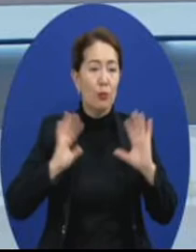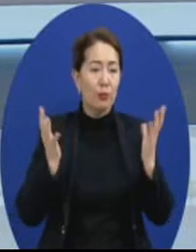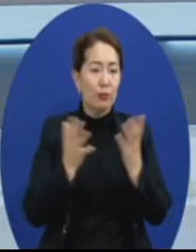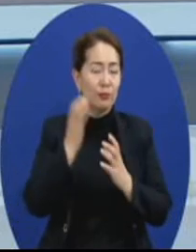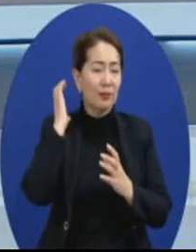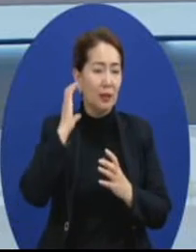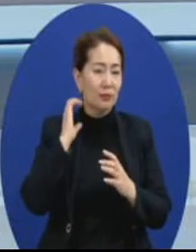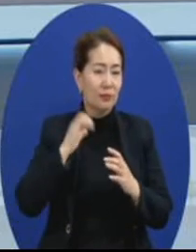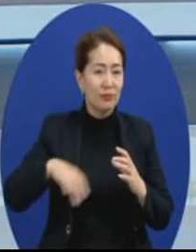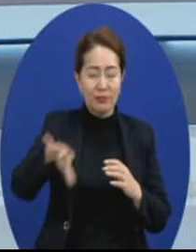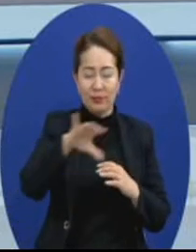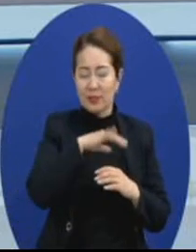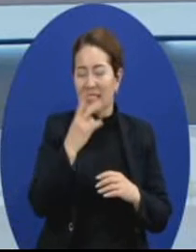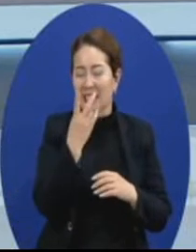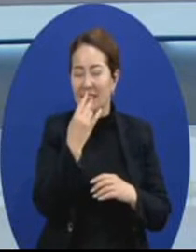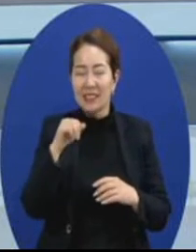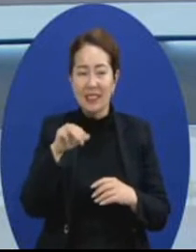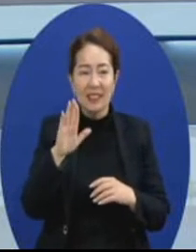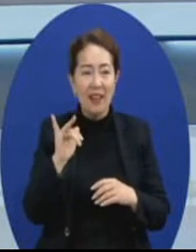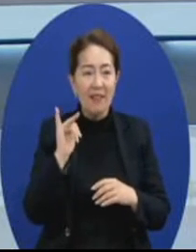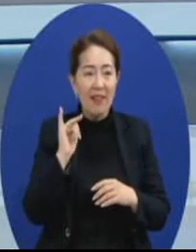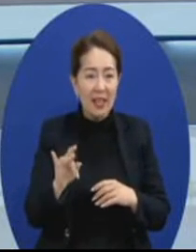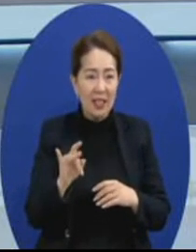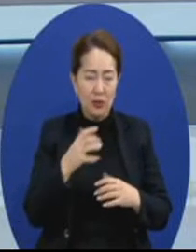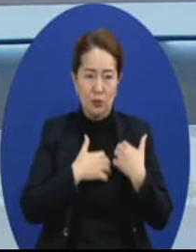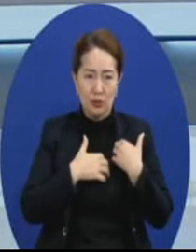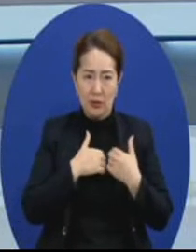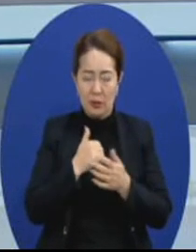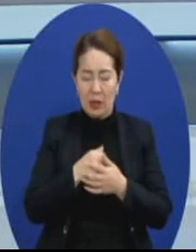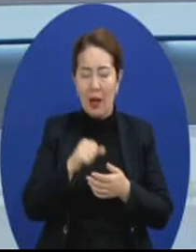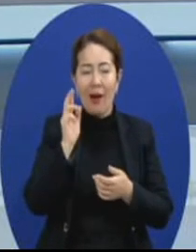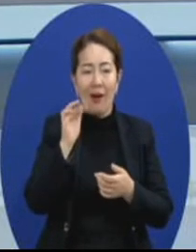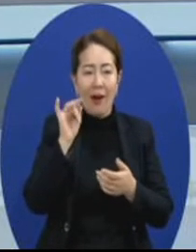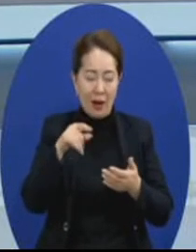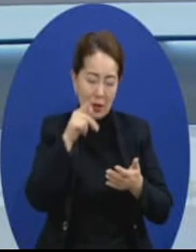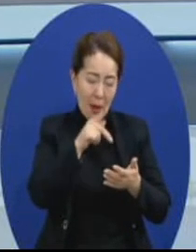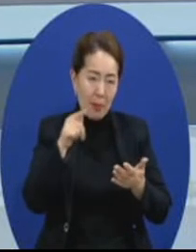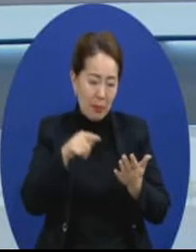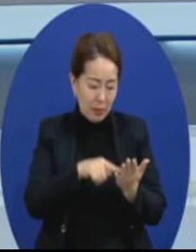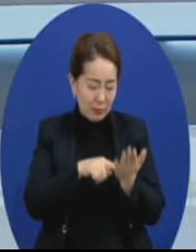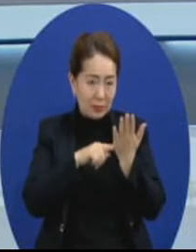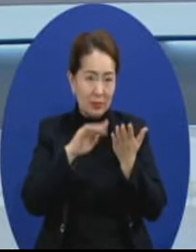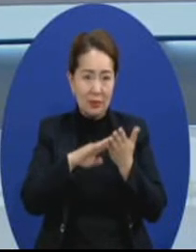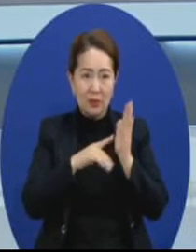Нийтийн тээврийн үйлчилгээг шуурхай болгох үүднээс автобусны зорчигчийн карт зэнгэлэг шинэ аппликейшнийг өнөөдөр танилцууллаа. Өөрөөр хэлбэл зорчигчид